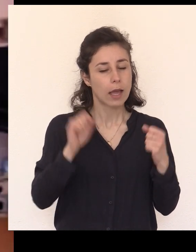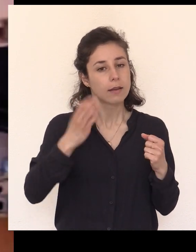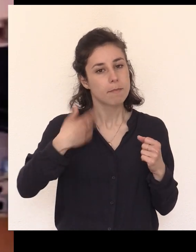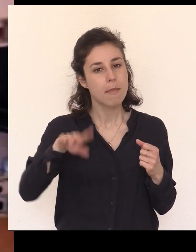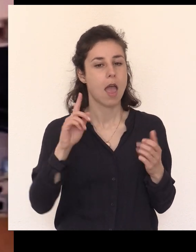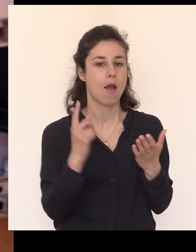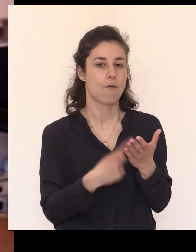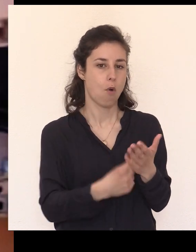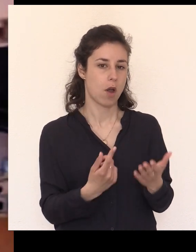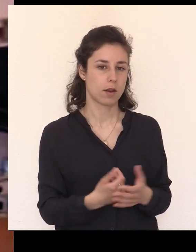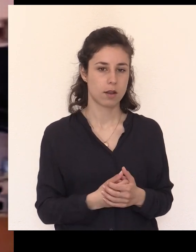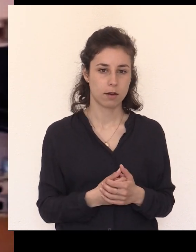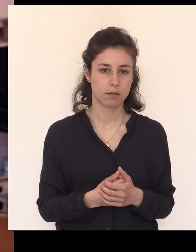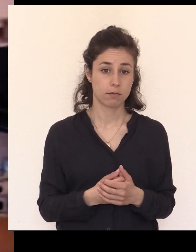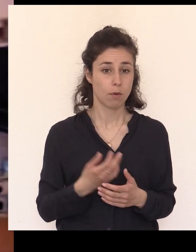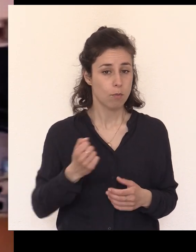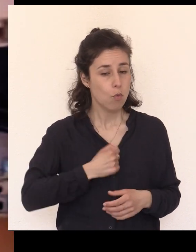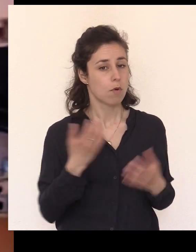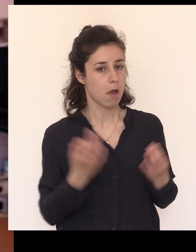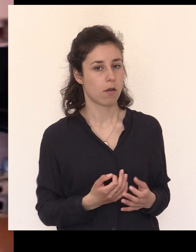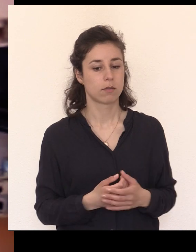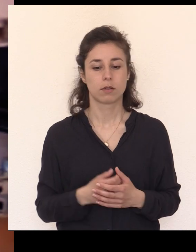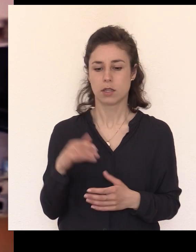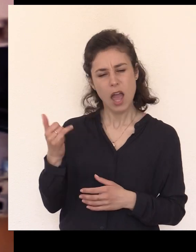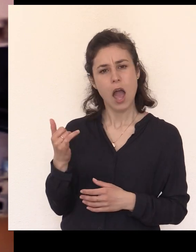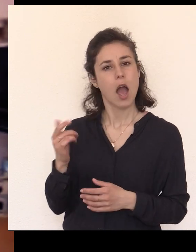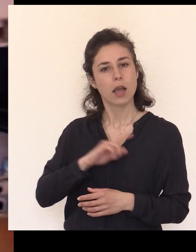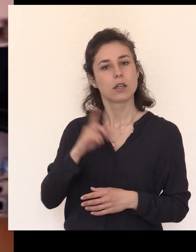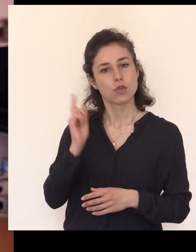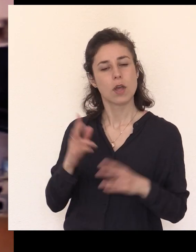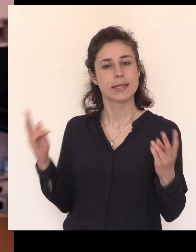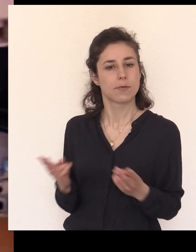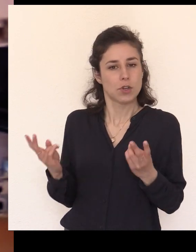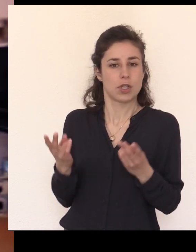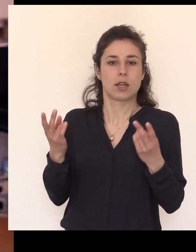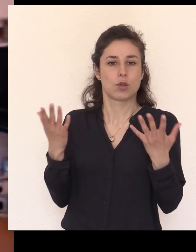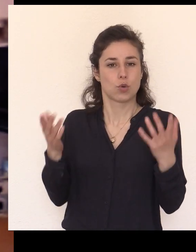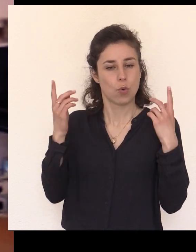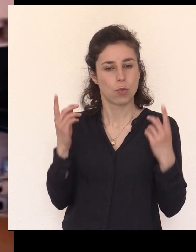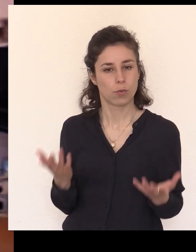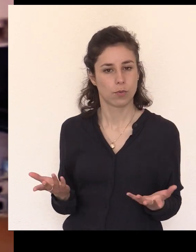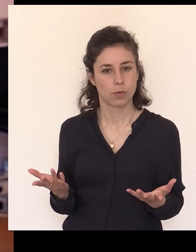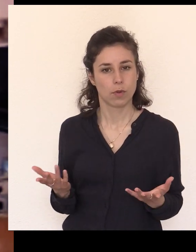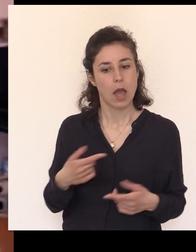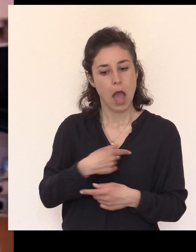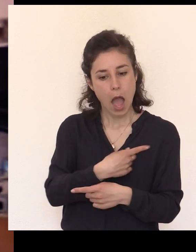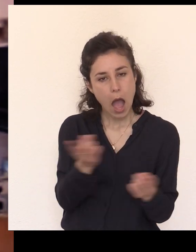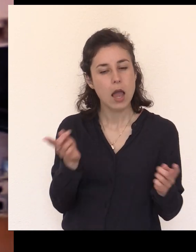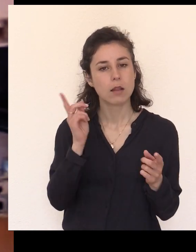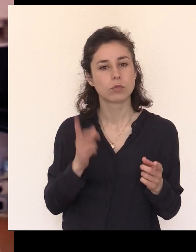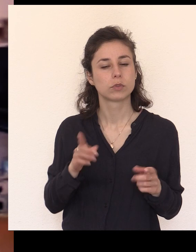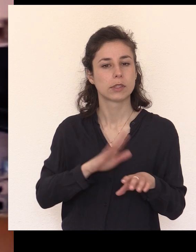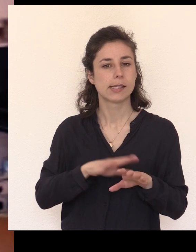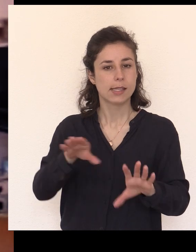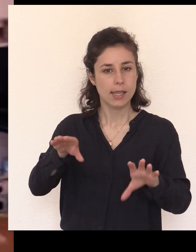Das sollte selbstverständlich sein. Jeder sollte sich die